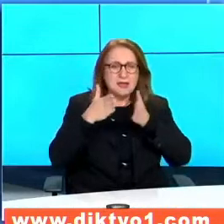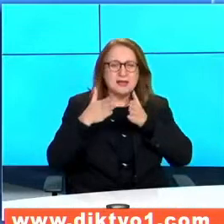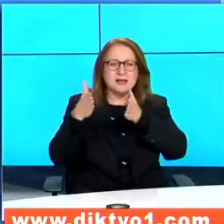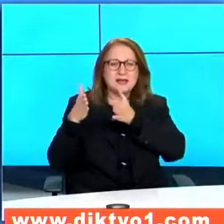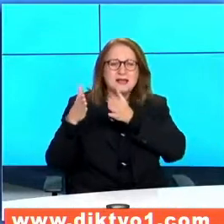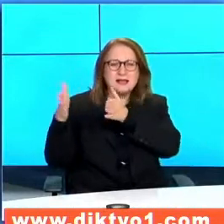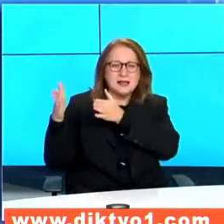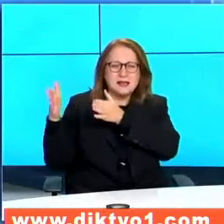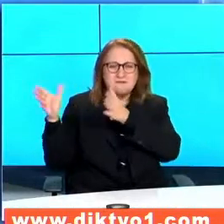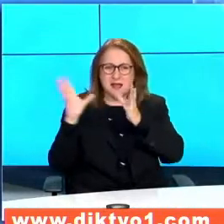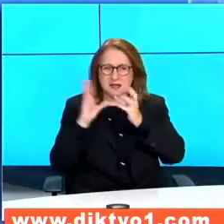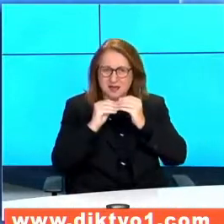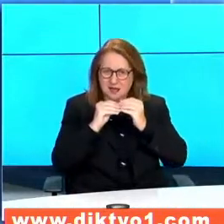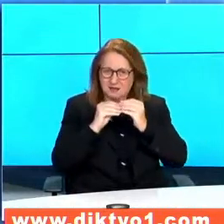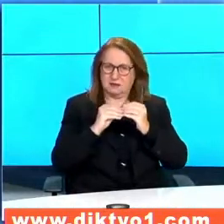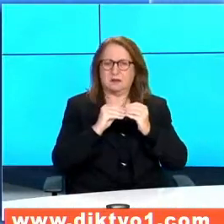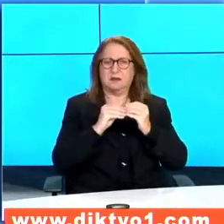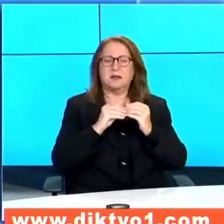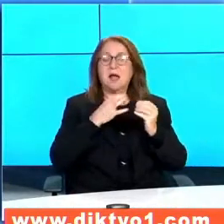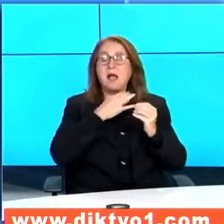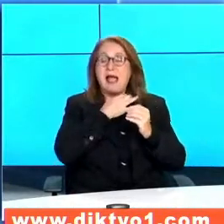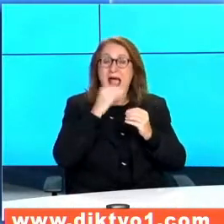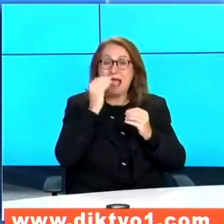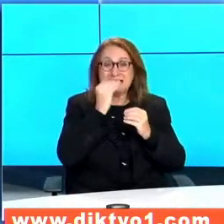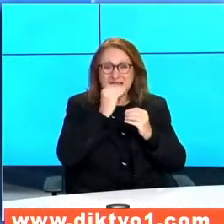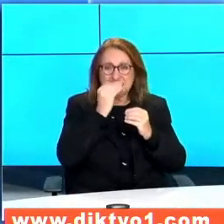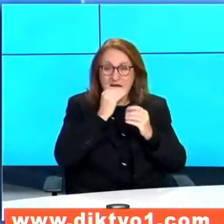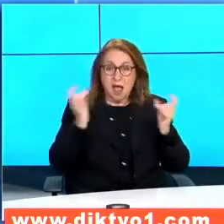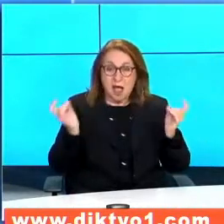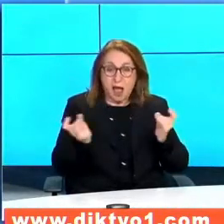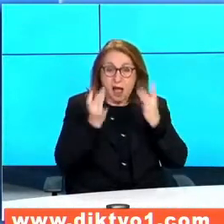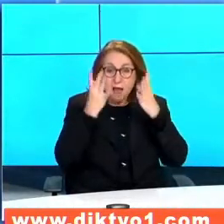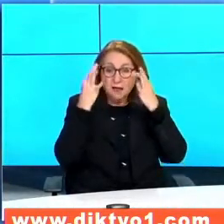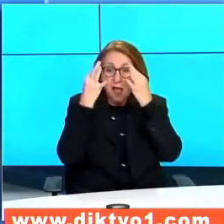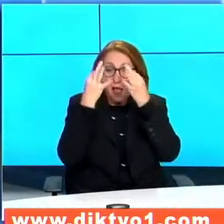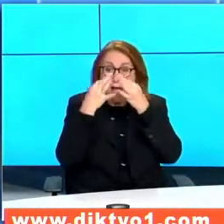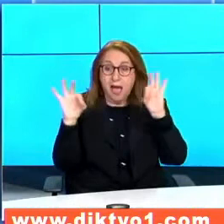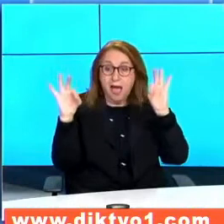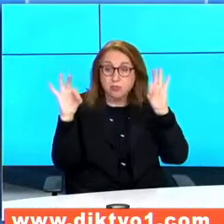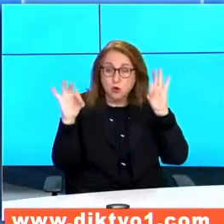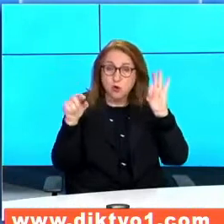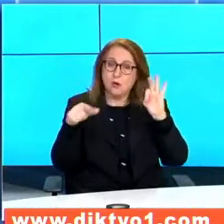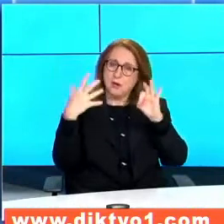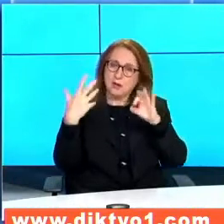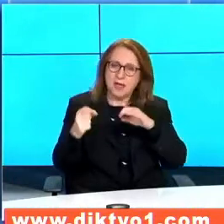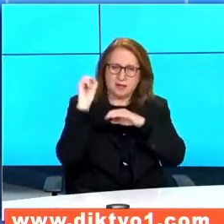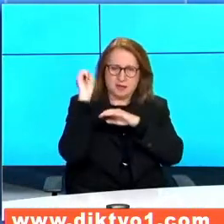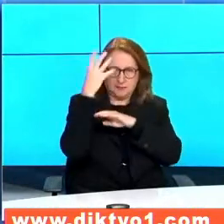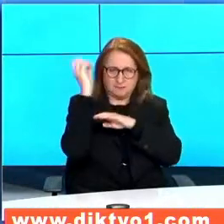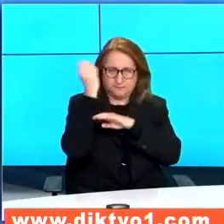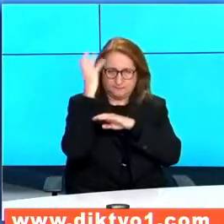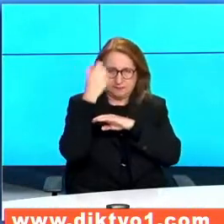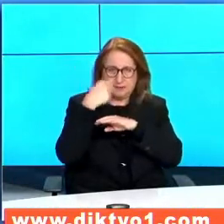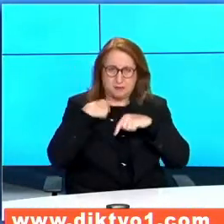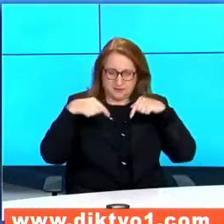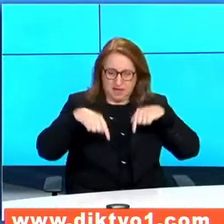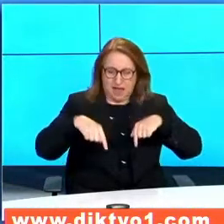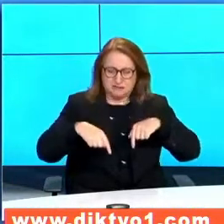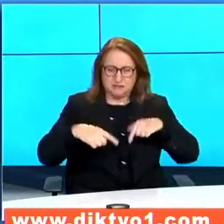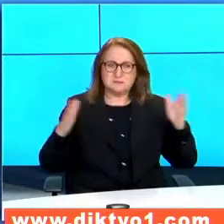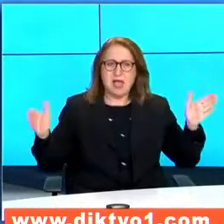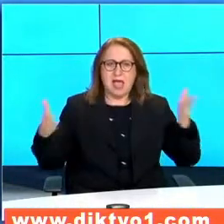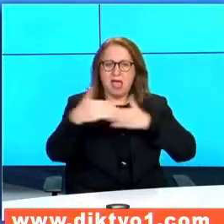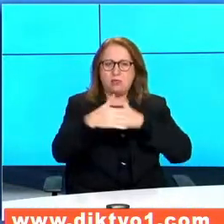που διαθέτει και είναι κενές, οι οποίες βρίσκονται στη διαχείριση του ΕΚΑΒ που βρισκόμαστε εδώ πέρα μέσα στην αίθουσά του